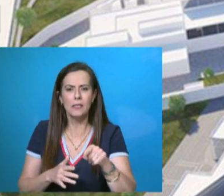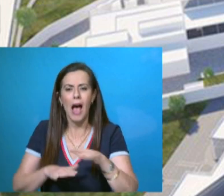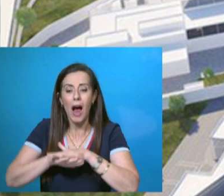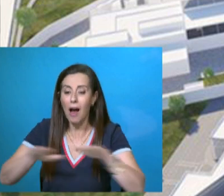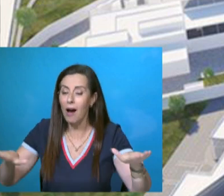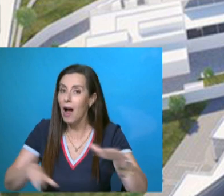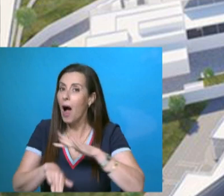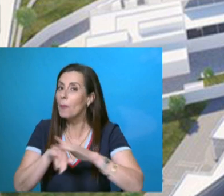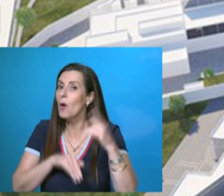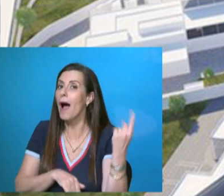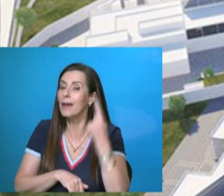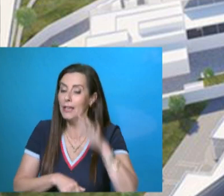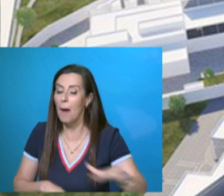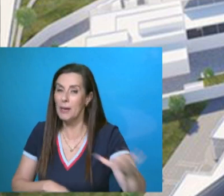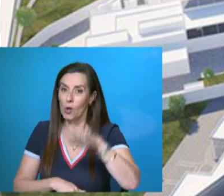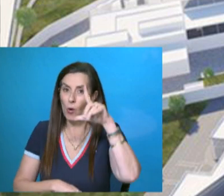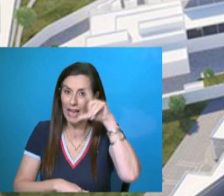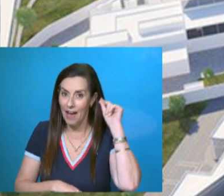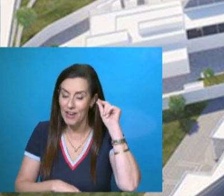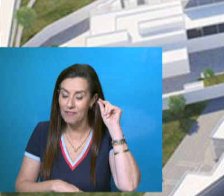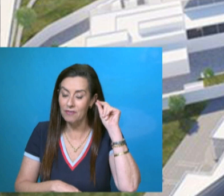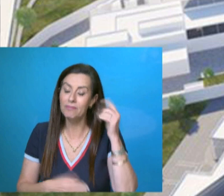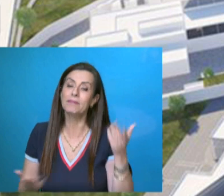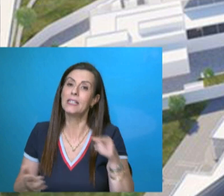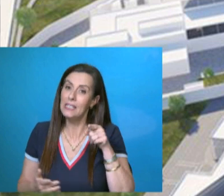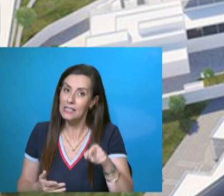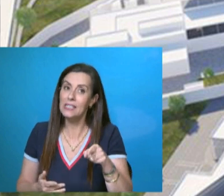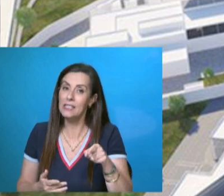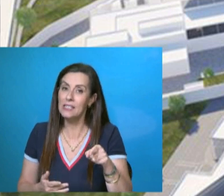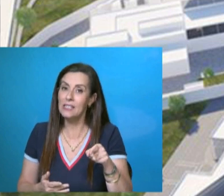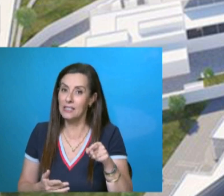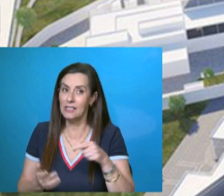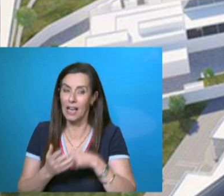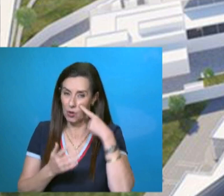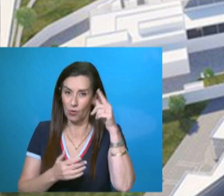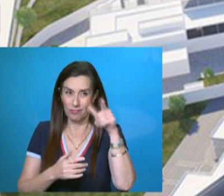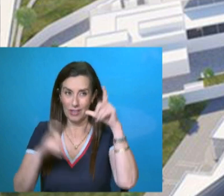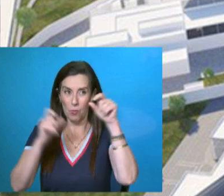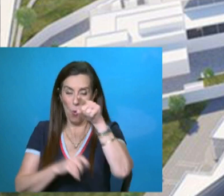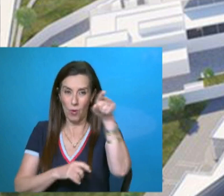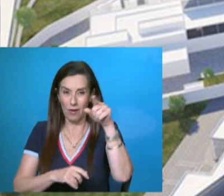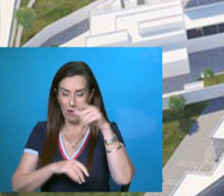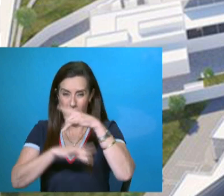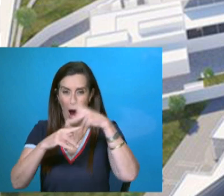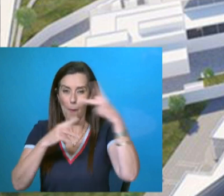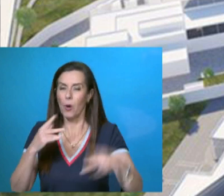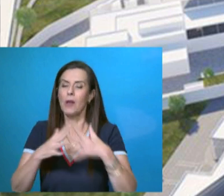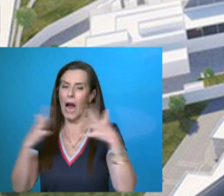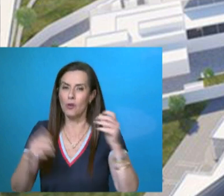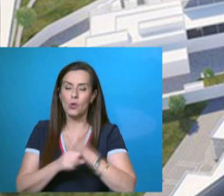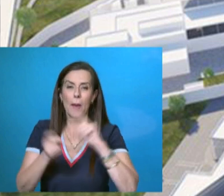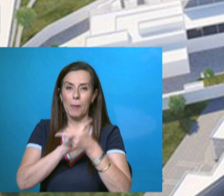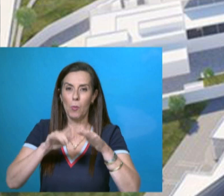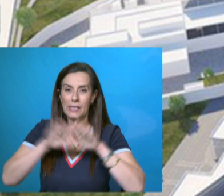היחידה בשטח תל אביב. כן, זאת תמונת ההדמיה כרגע לפרויקט האדיר שאמור להיבנות